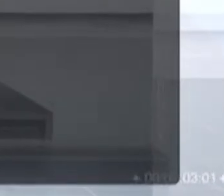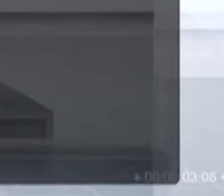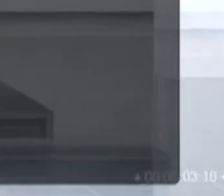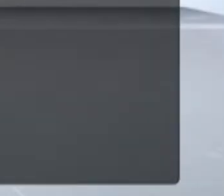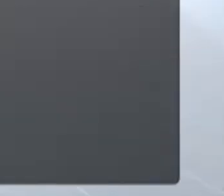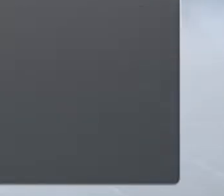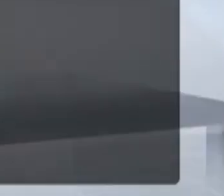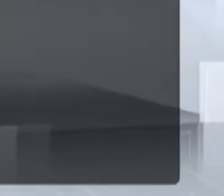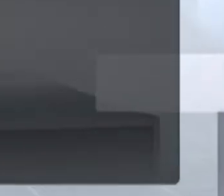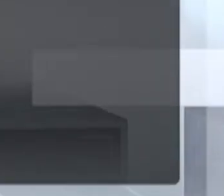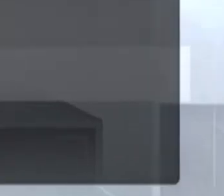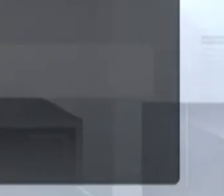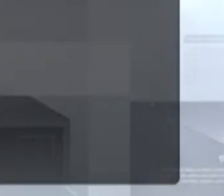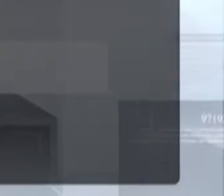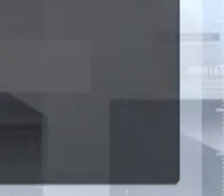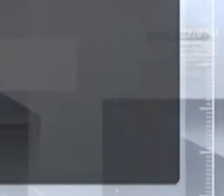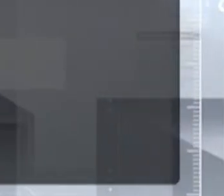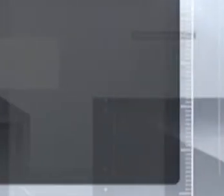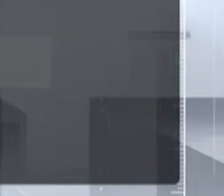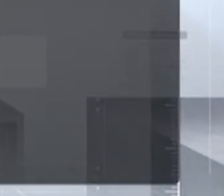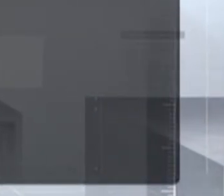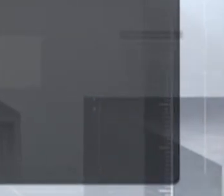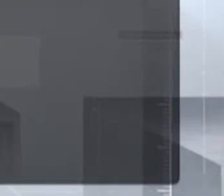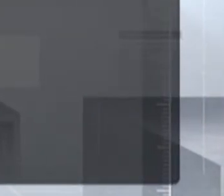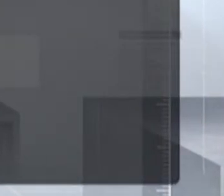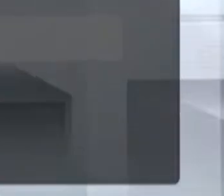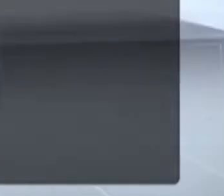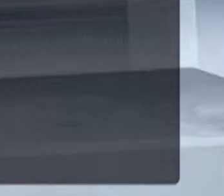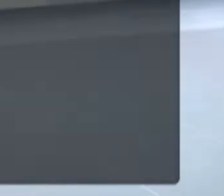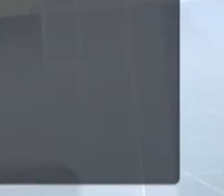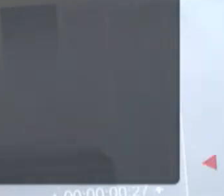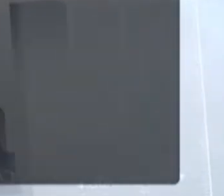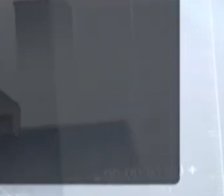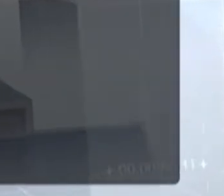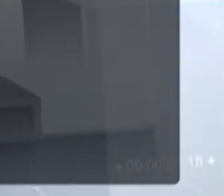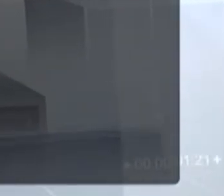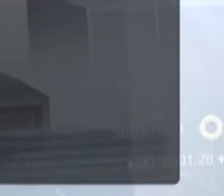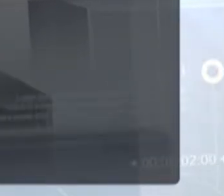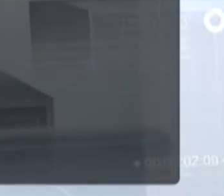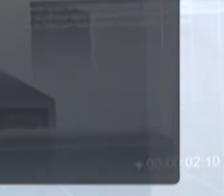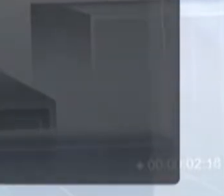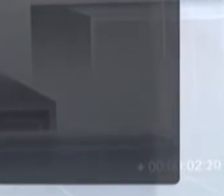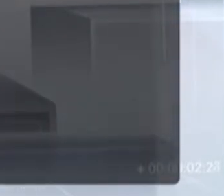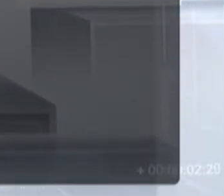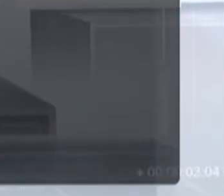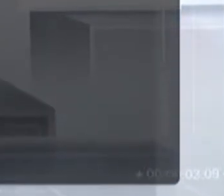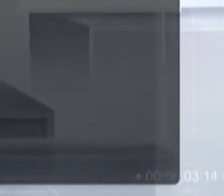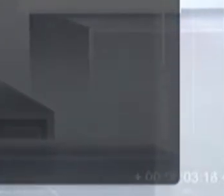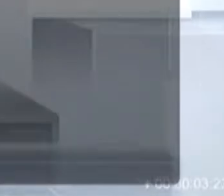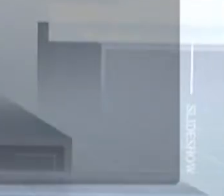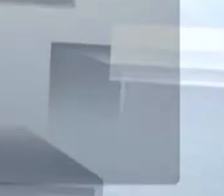publik. Hal-hal yang disampaikan dalam debat publik tidak boleh menyinggung suku, agama, ras, dan antar etnis.